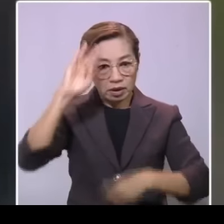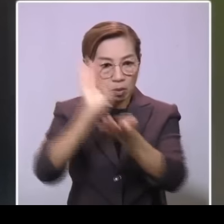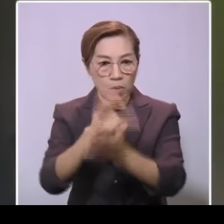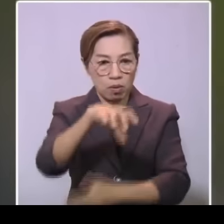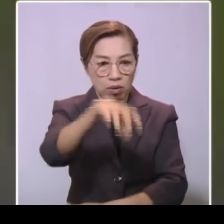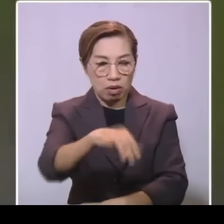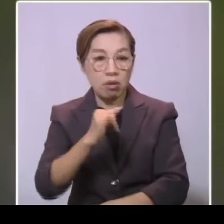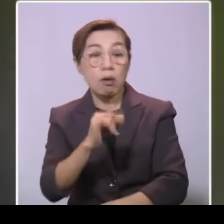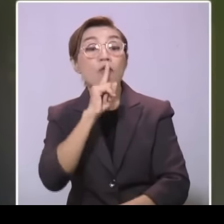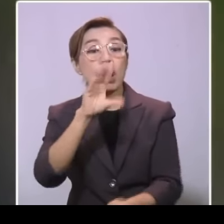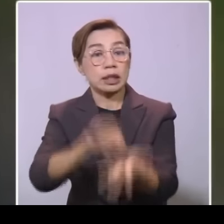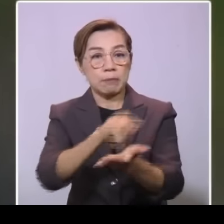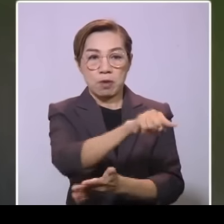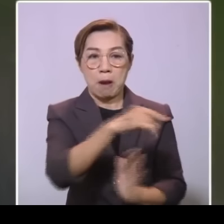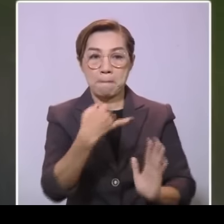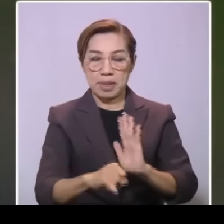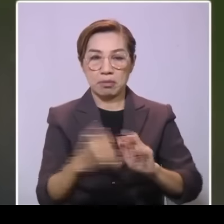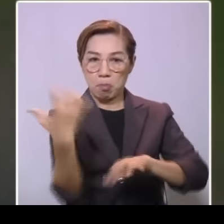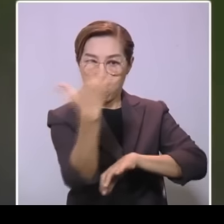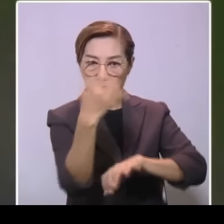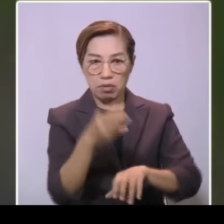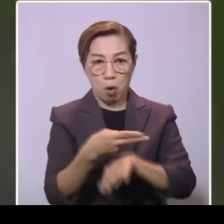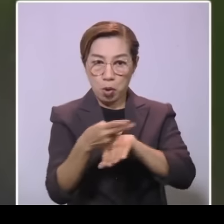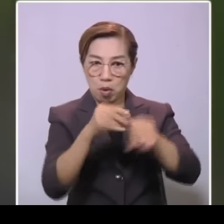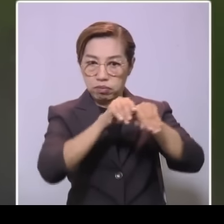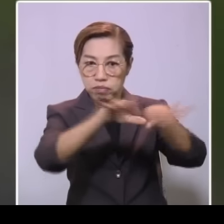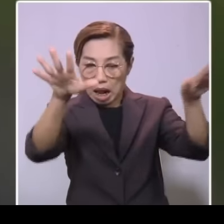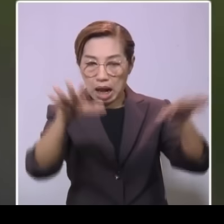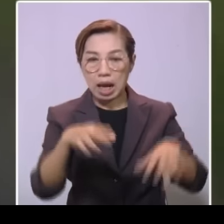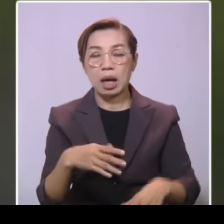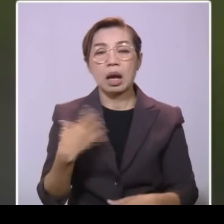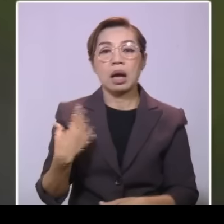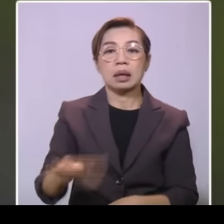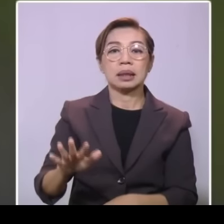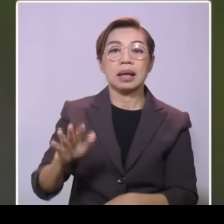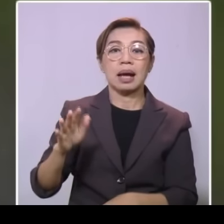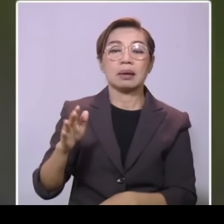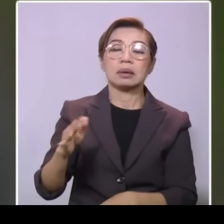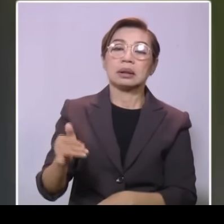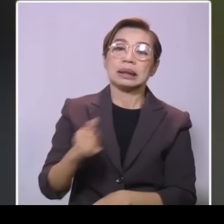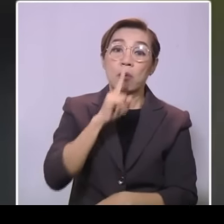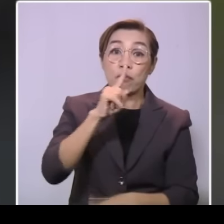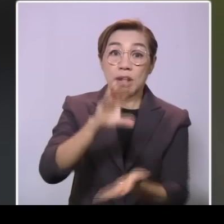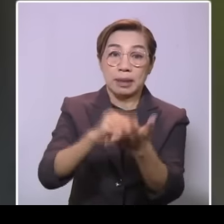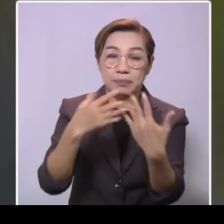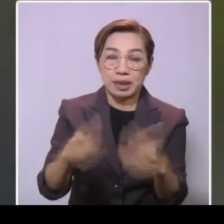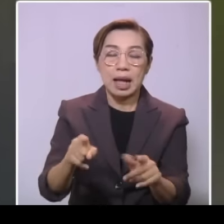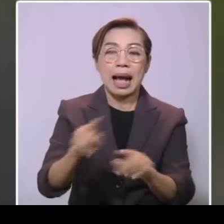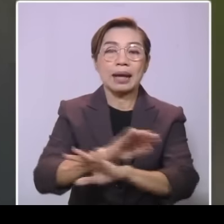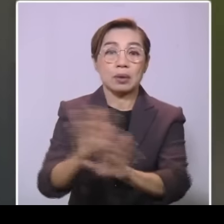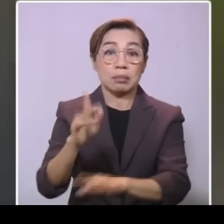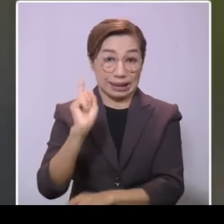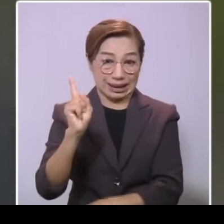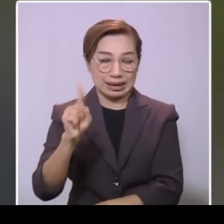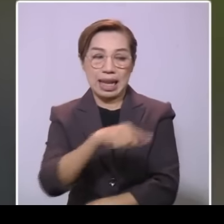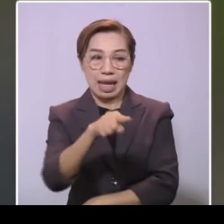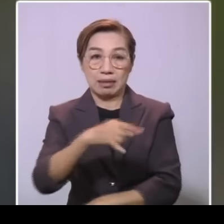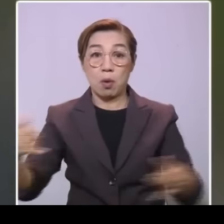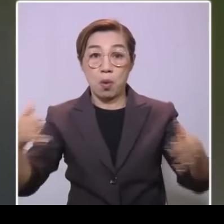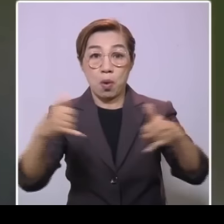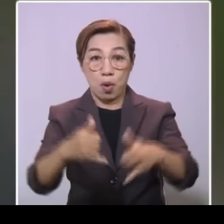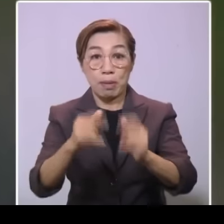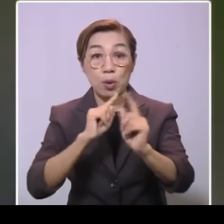อมไว้ที่สภ.เชิงทะเลก่อนจะมีการถอนแจ้งความไปแต่ก่อนหน้านี้คุณผู้ชมตอนที่เขามีการเจรจากันอ่ะมันมีข้อ